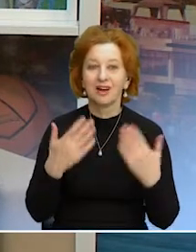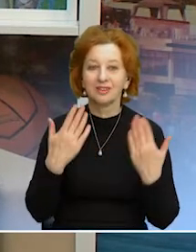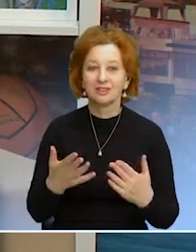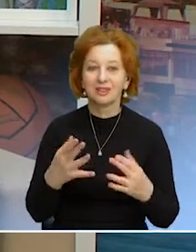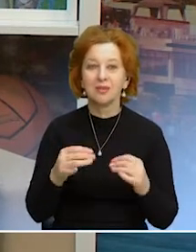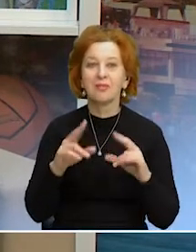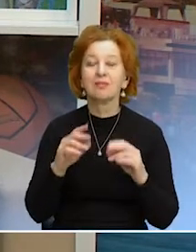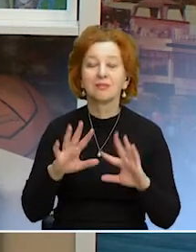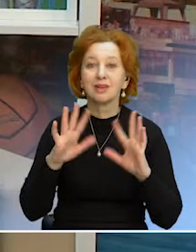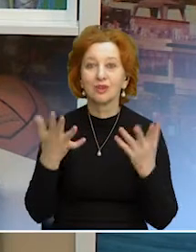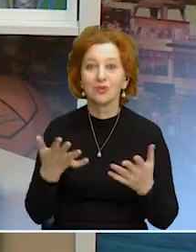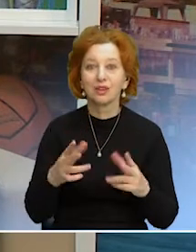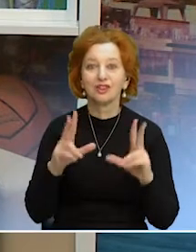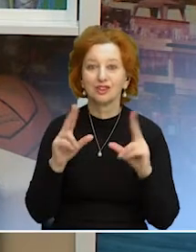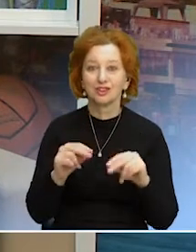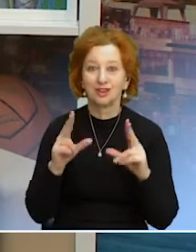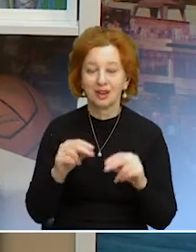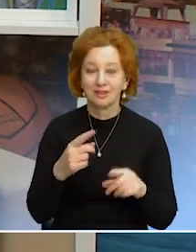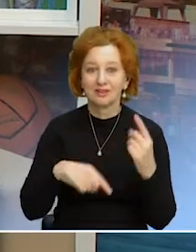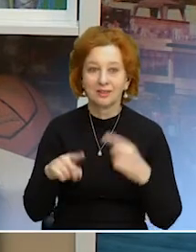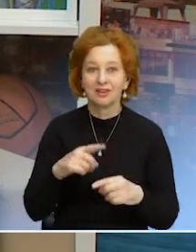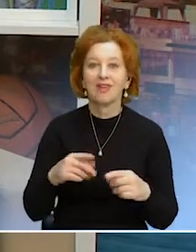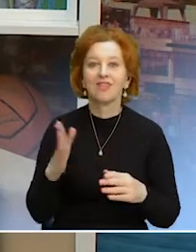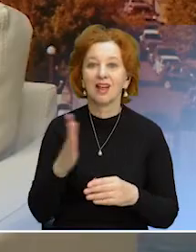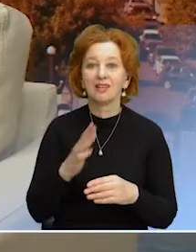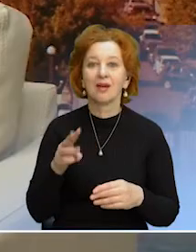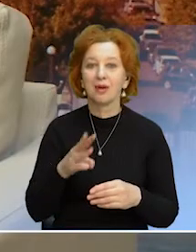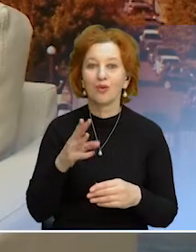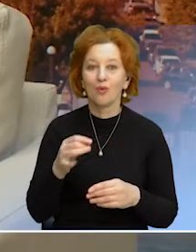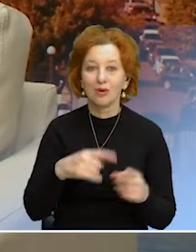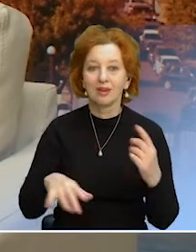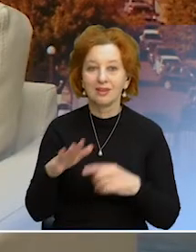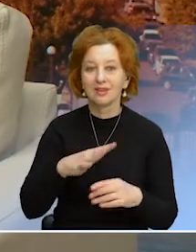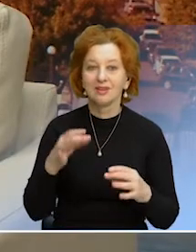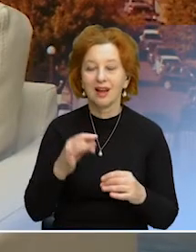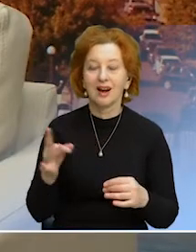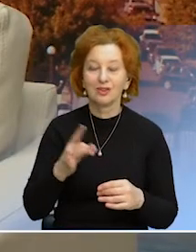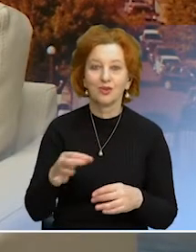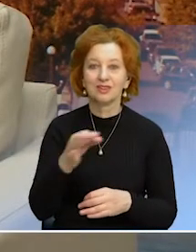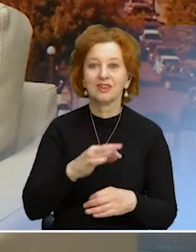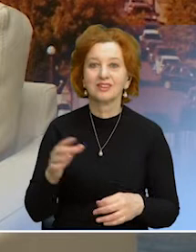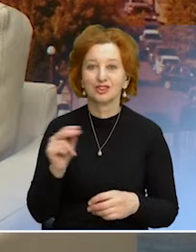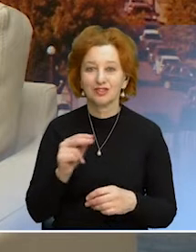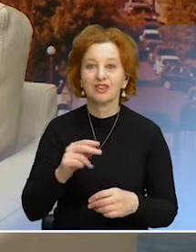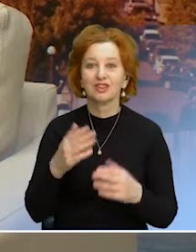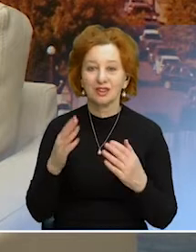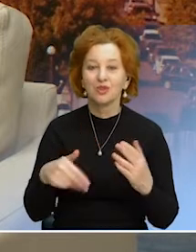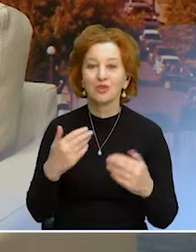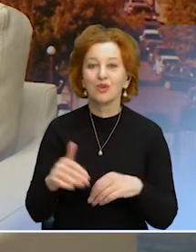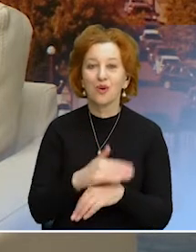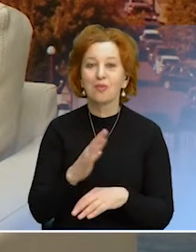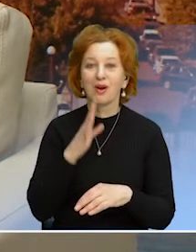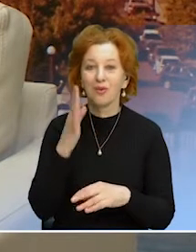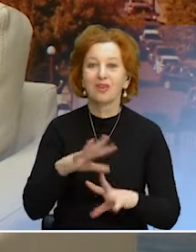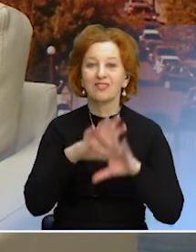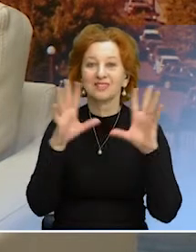вот минуты счастья сейчас. Потому что у нас в студии, друзья, владыка Меркурий, глава Донской митрополии, митрополит Ростовский и Новочеркасский. Доброе утро. Здравствуйте.